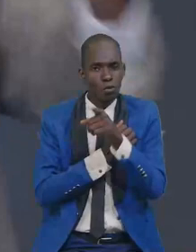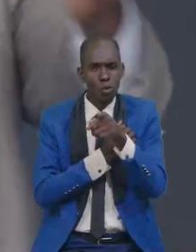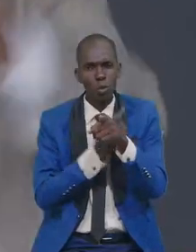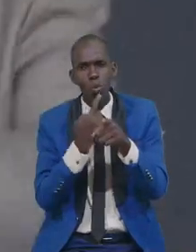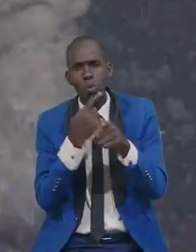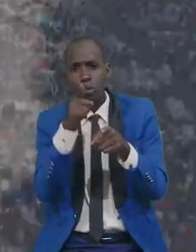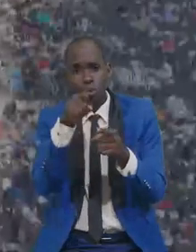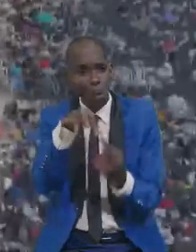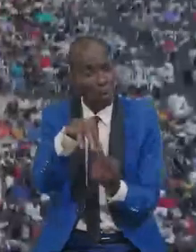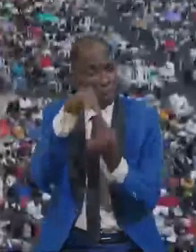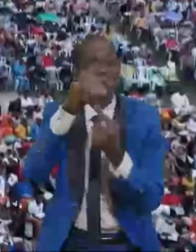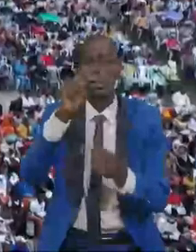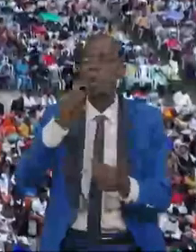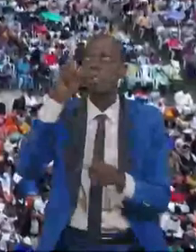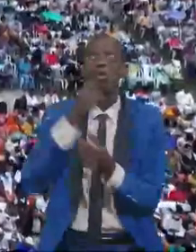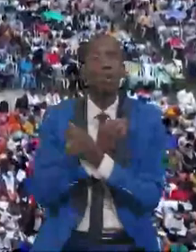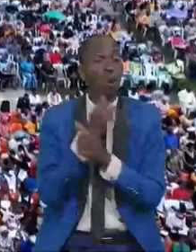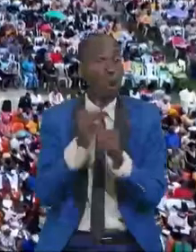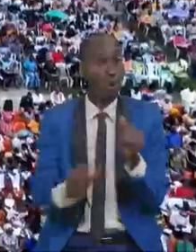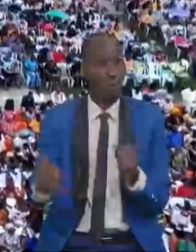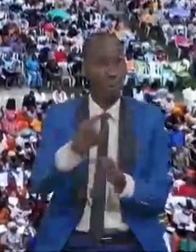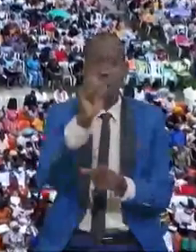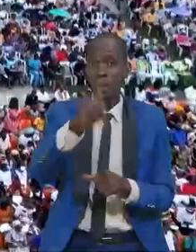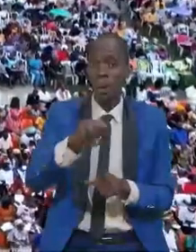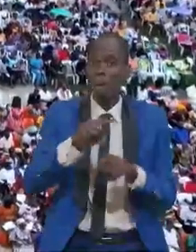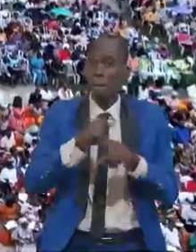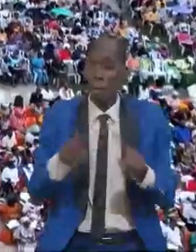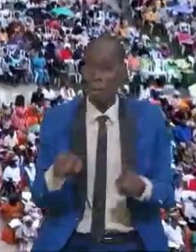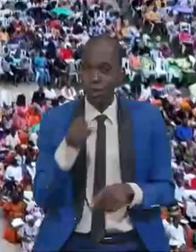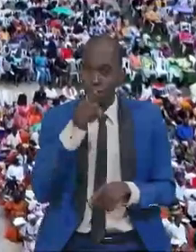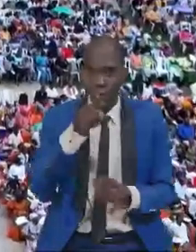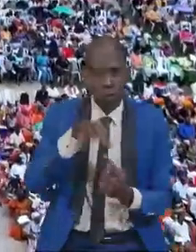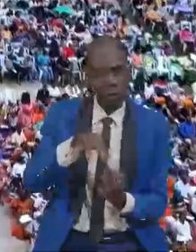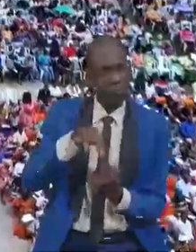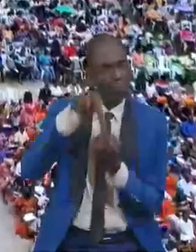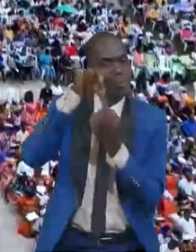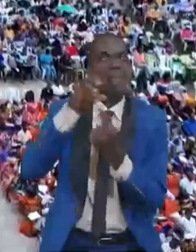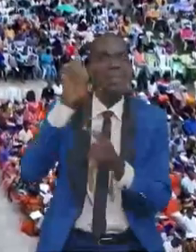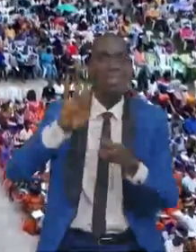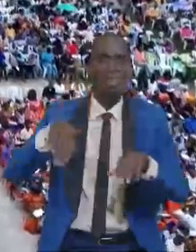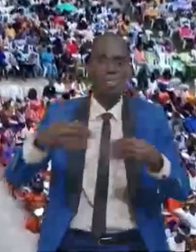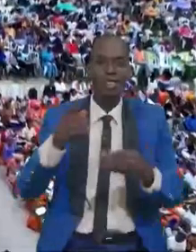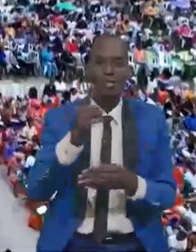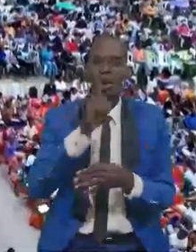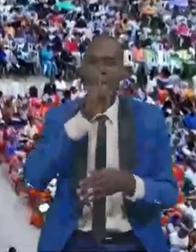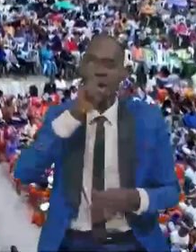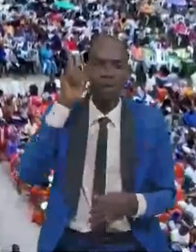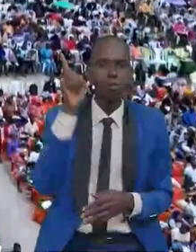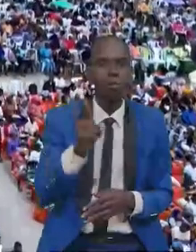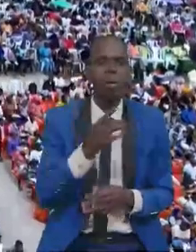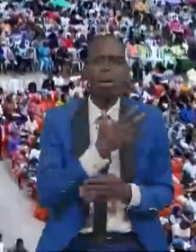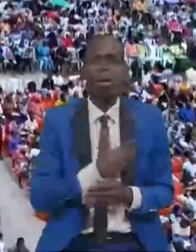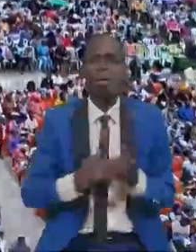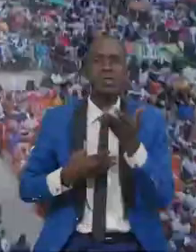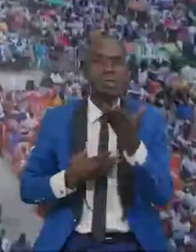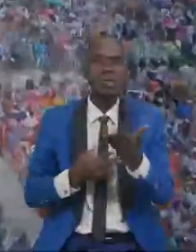en particulier. Il aime tout le monde, mais toi en particulier, il te donne l'assurance.